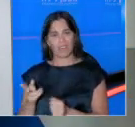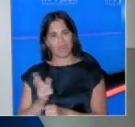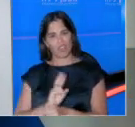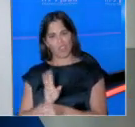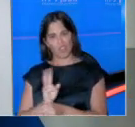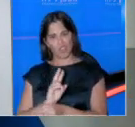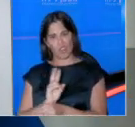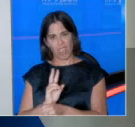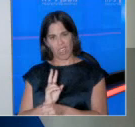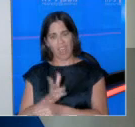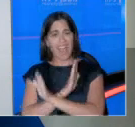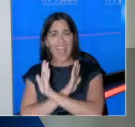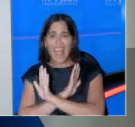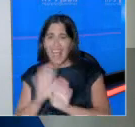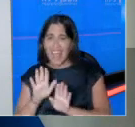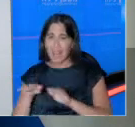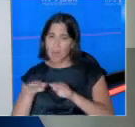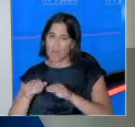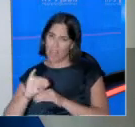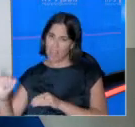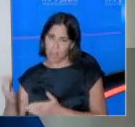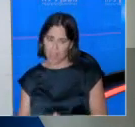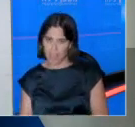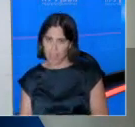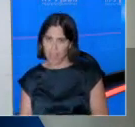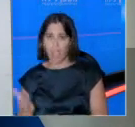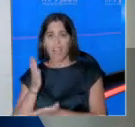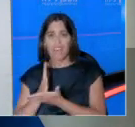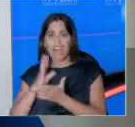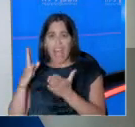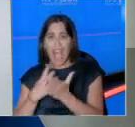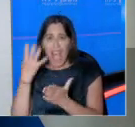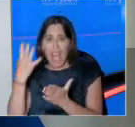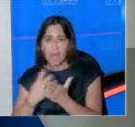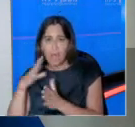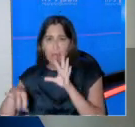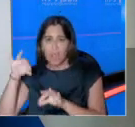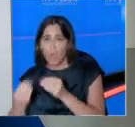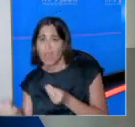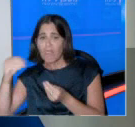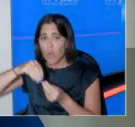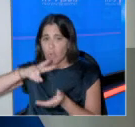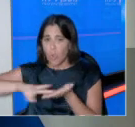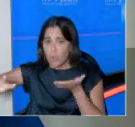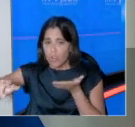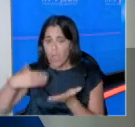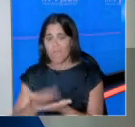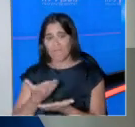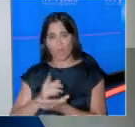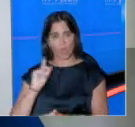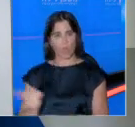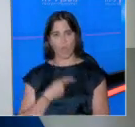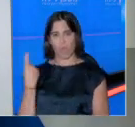מוחלט. אין ממשלת ימין. כבר 4 מערכות בחירות ועוד חודשיים הוכיחו